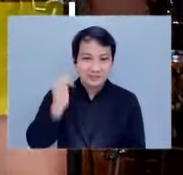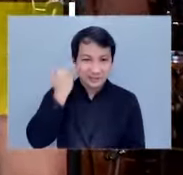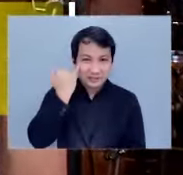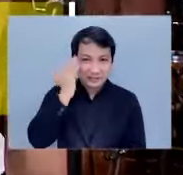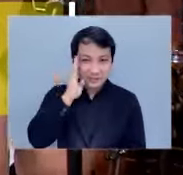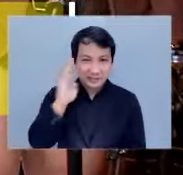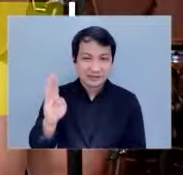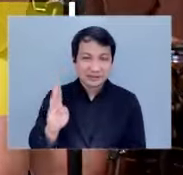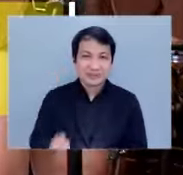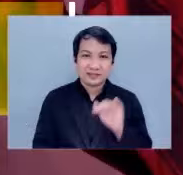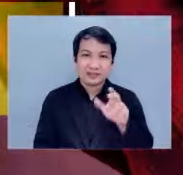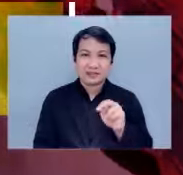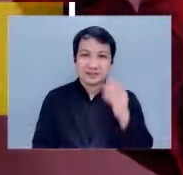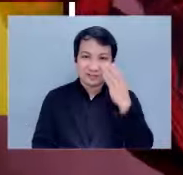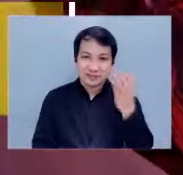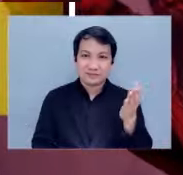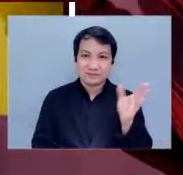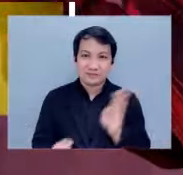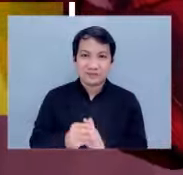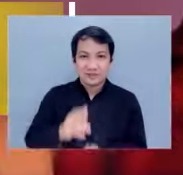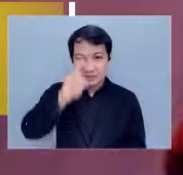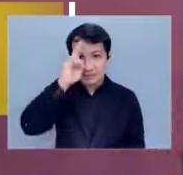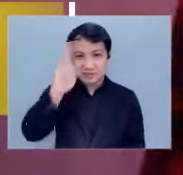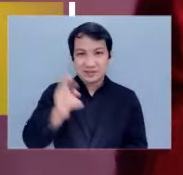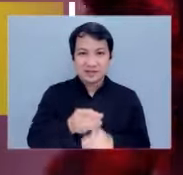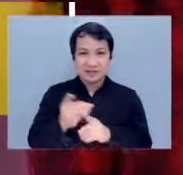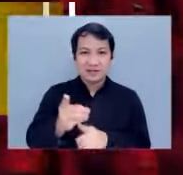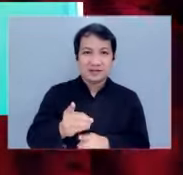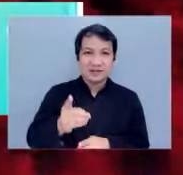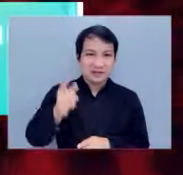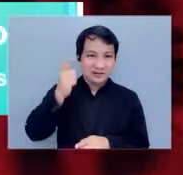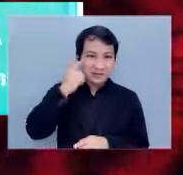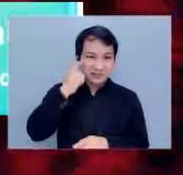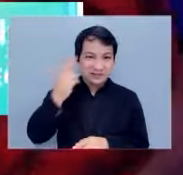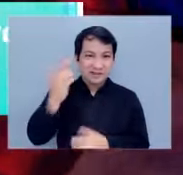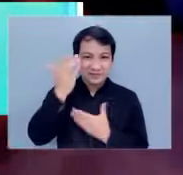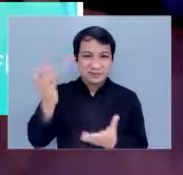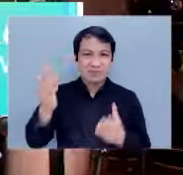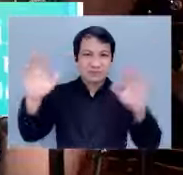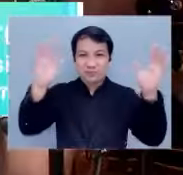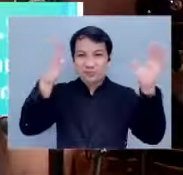Ate Jen! At syempre, ang aming poging director, Direk Bengalo!